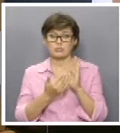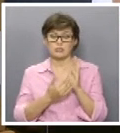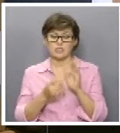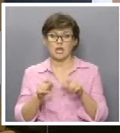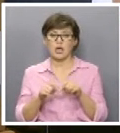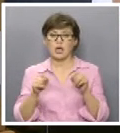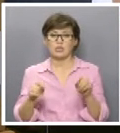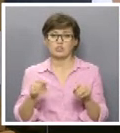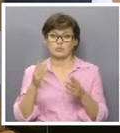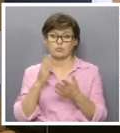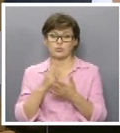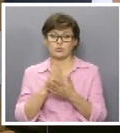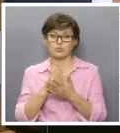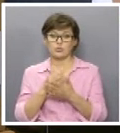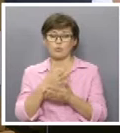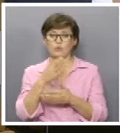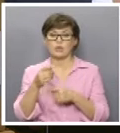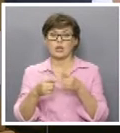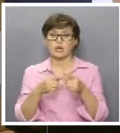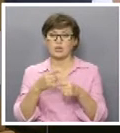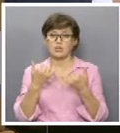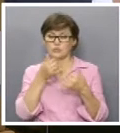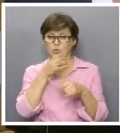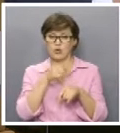ашылып отыр. Осы арқылы қазіргі таңда